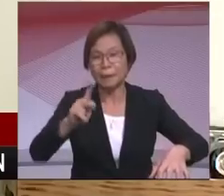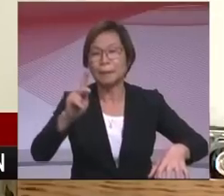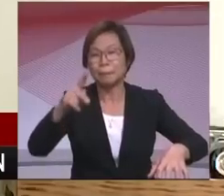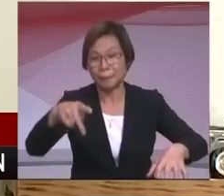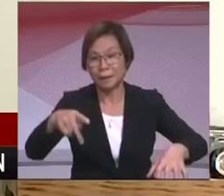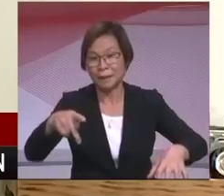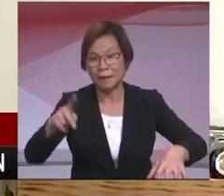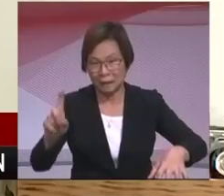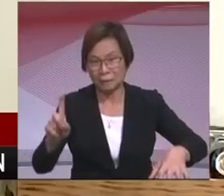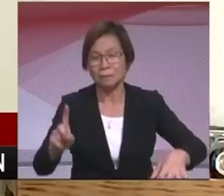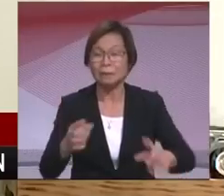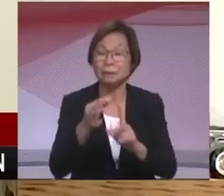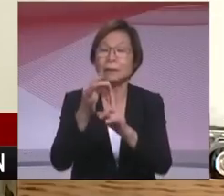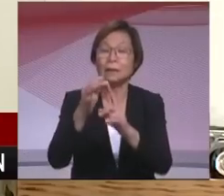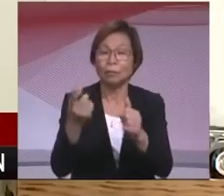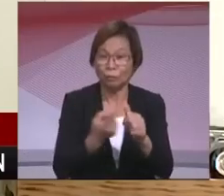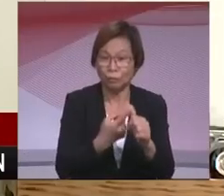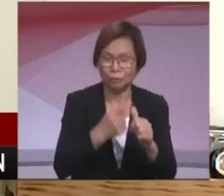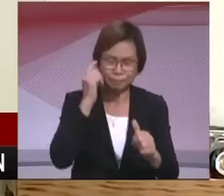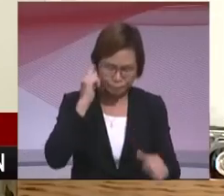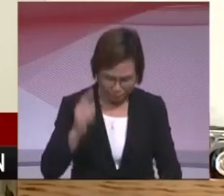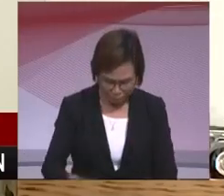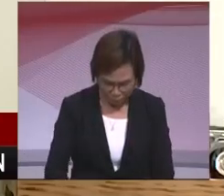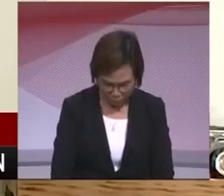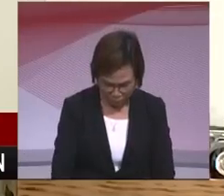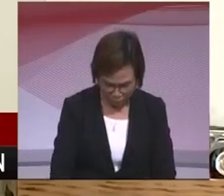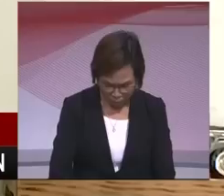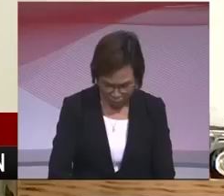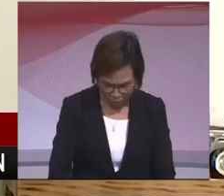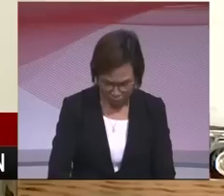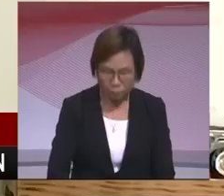Yang pertamanya di rumah ibadat, iaitu di kuil.